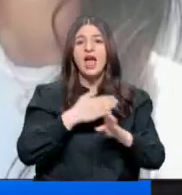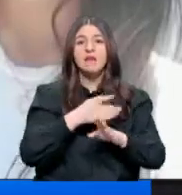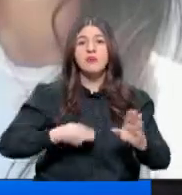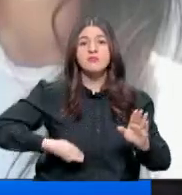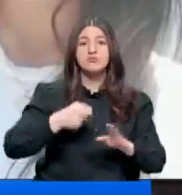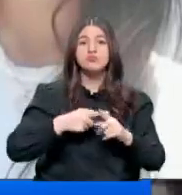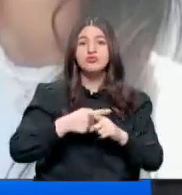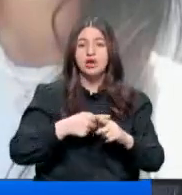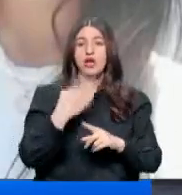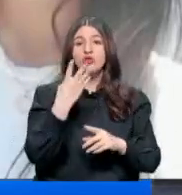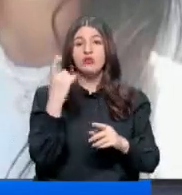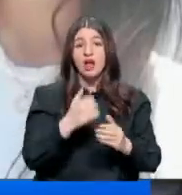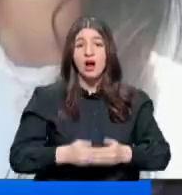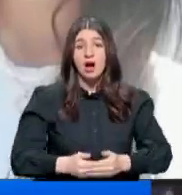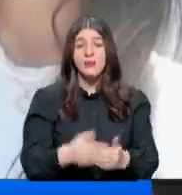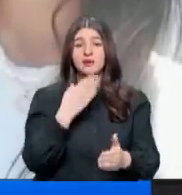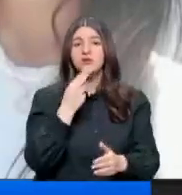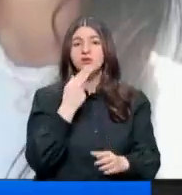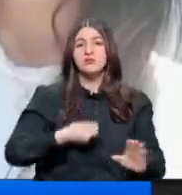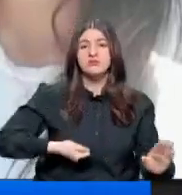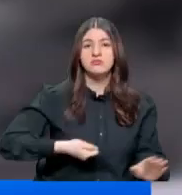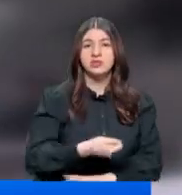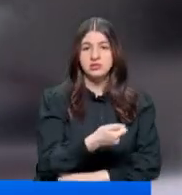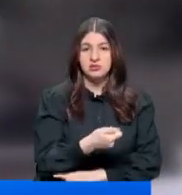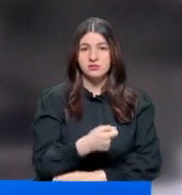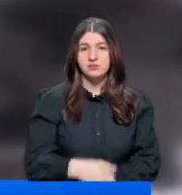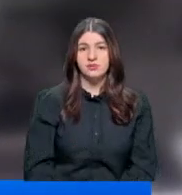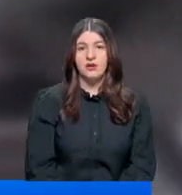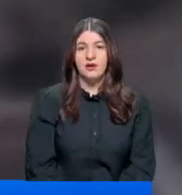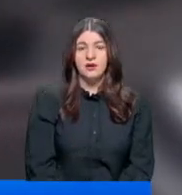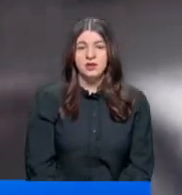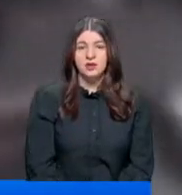ekmek bıçağıyla 4 aylık hamile genç kadına saldırdı.